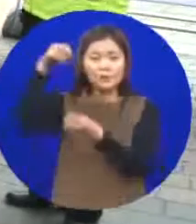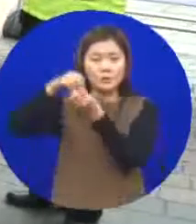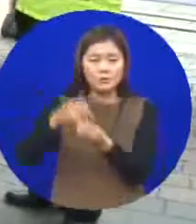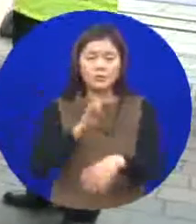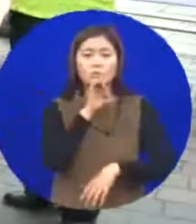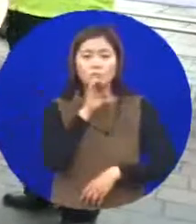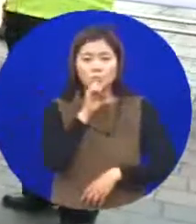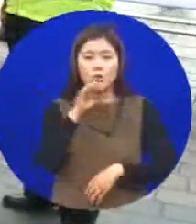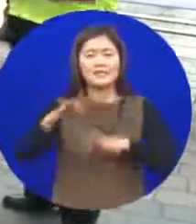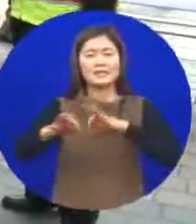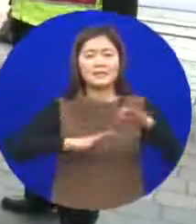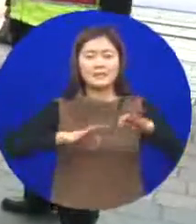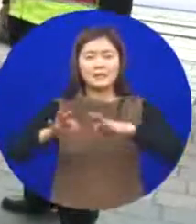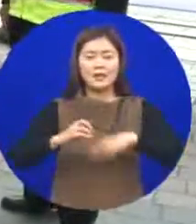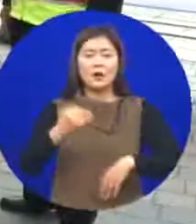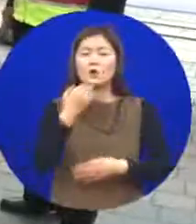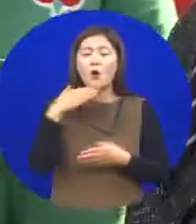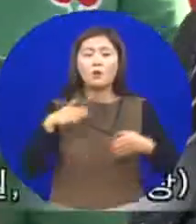용인의 전통시장인 중앙시장이